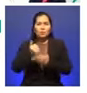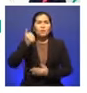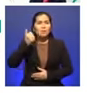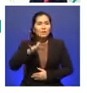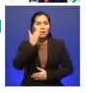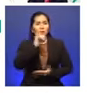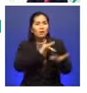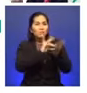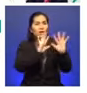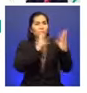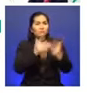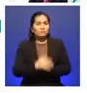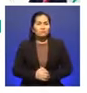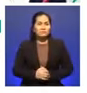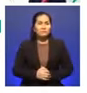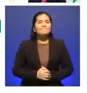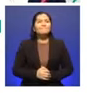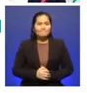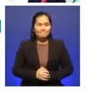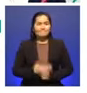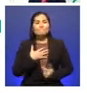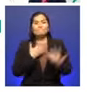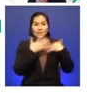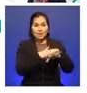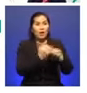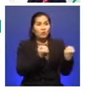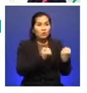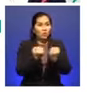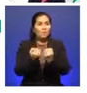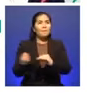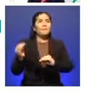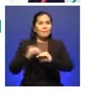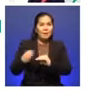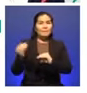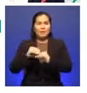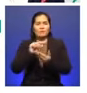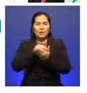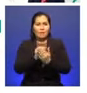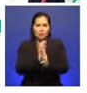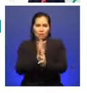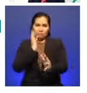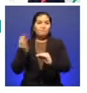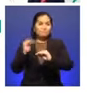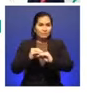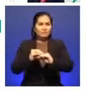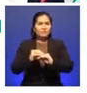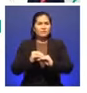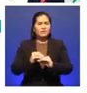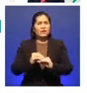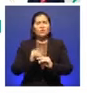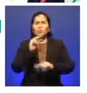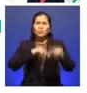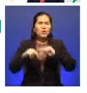ได้ต่อจากนั้นเราประสานรถทันตกรรมเข้าไปทุกทีเพิ่มจำนวนขึ้นให้มากขึ้นแต่ก็ยังไม่เพียง